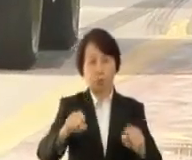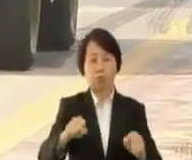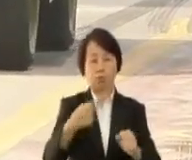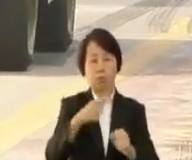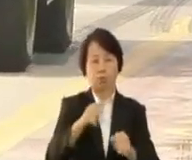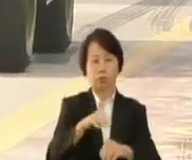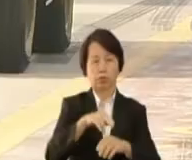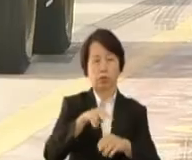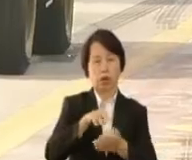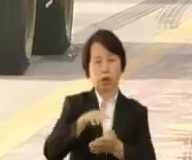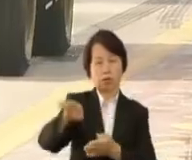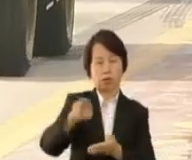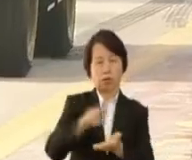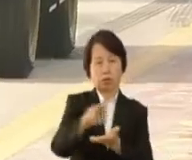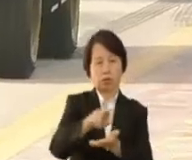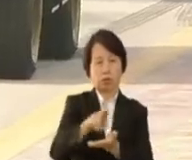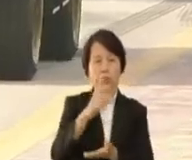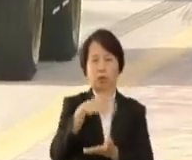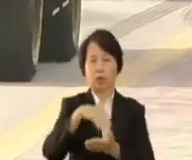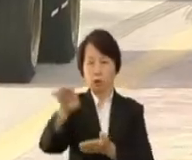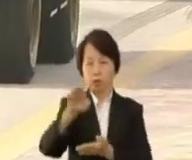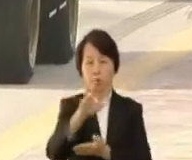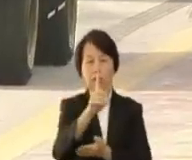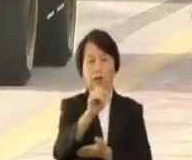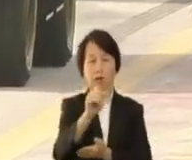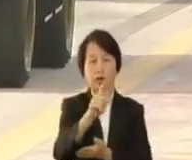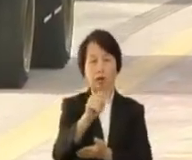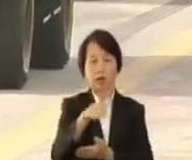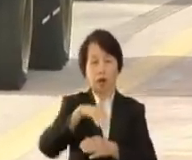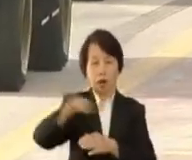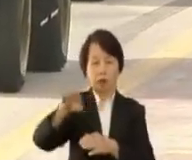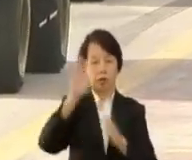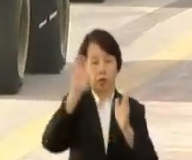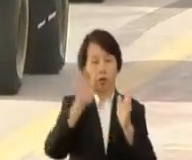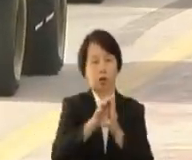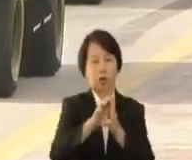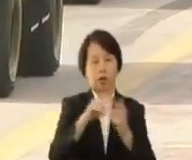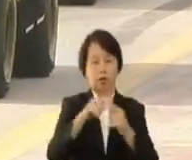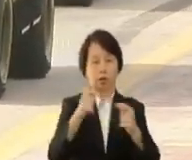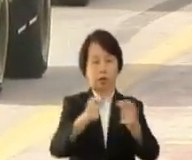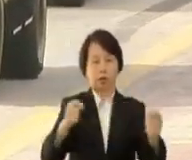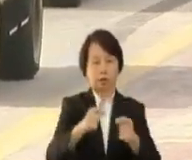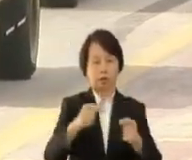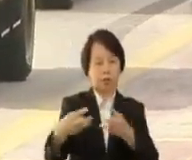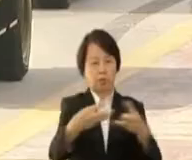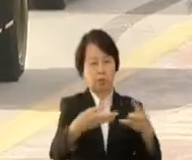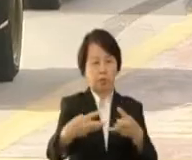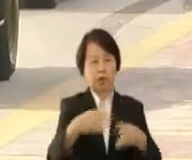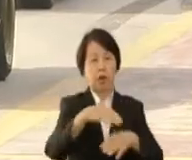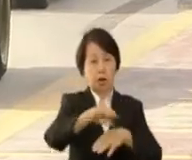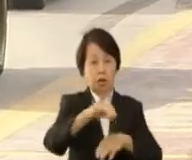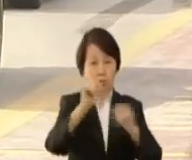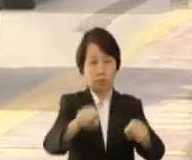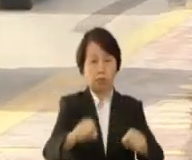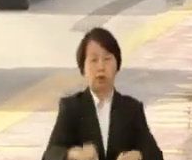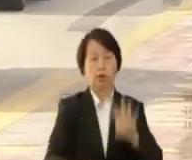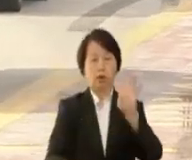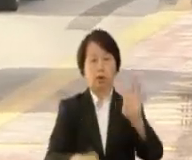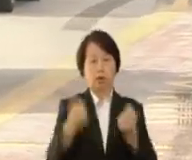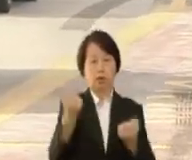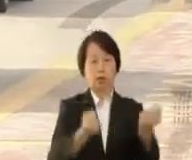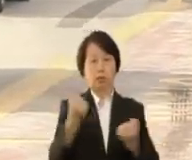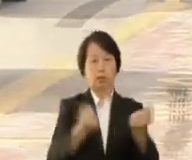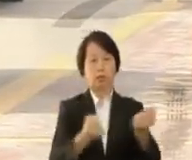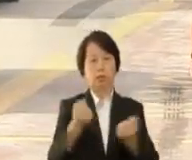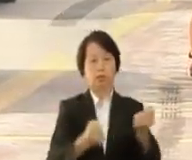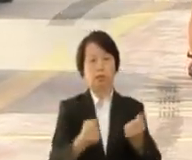untuk menghantar video, data serta gambar semasa di medan pertempuran. 4 buah kenderaan